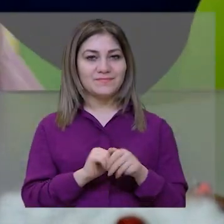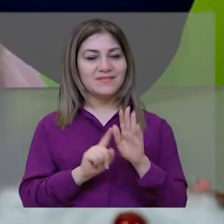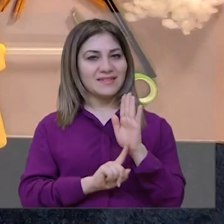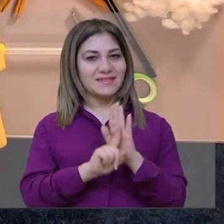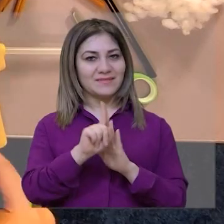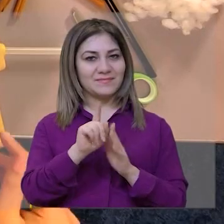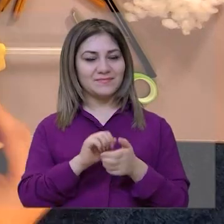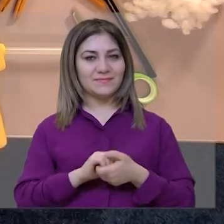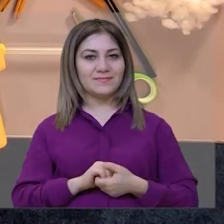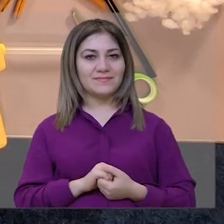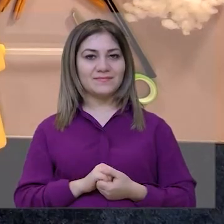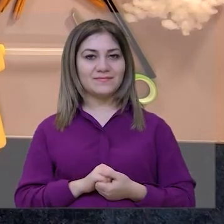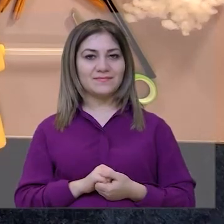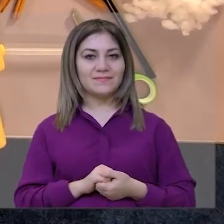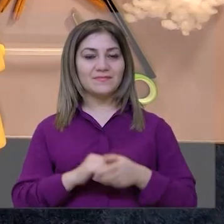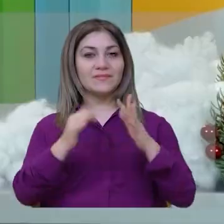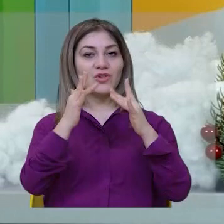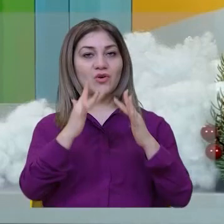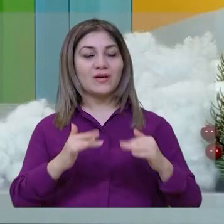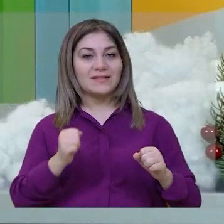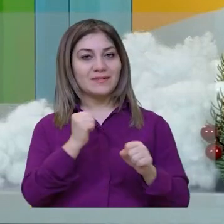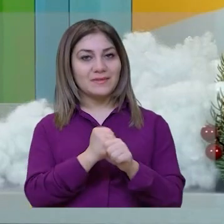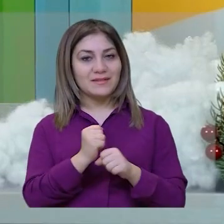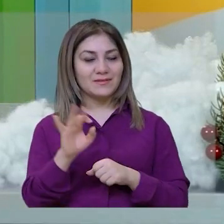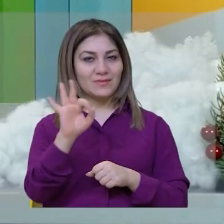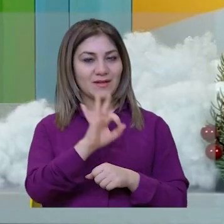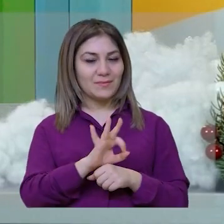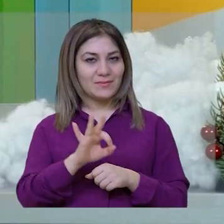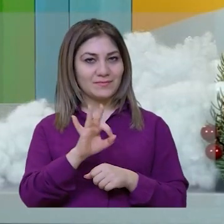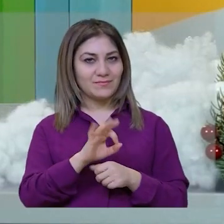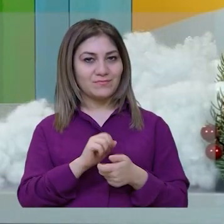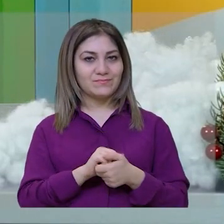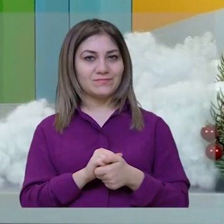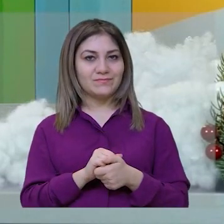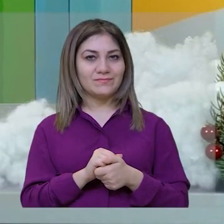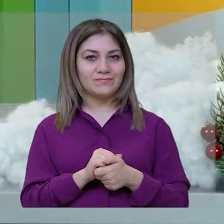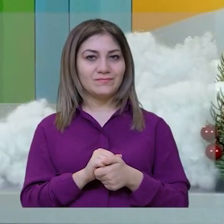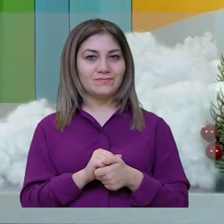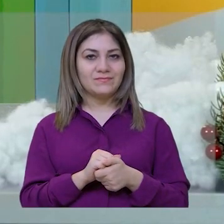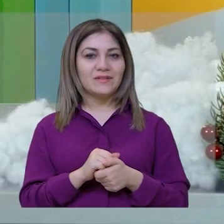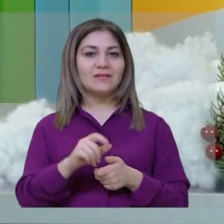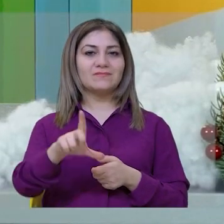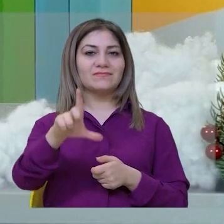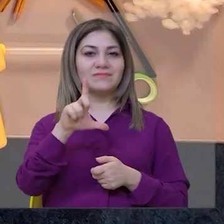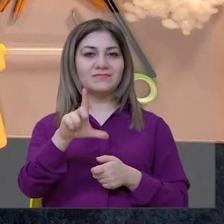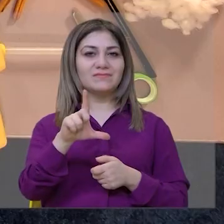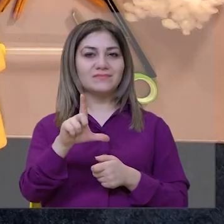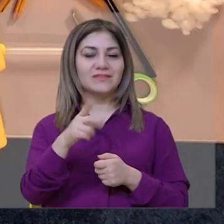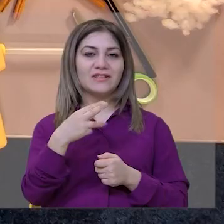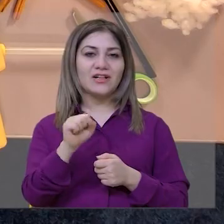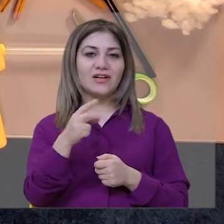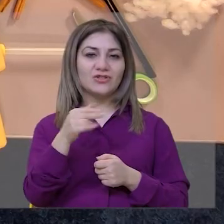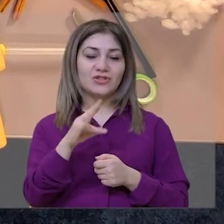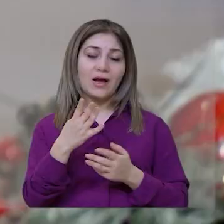սկսել։ Եղևնի պատրաստելու համար վերցնում ենք մի բարձրահասակ դարչին կամ ճյուղ,